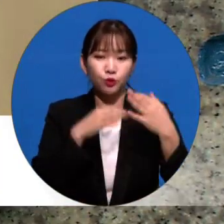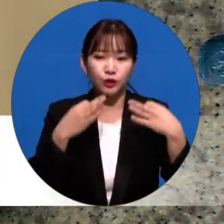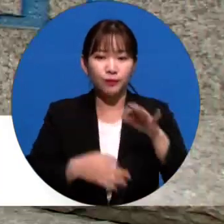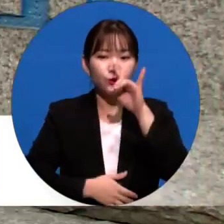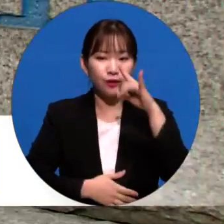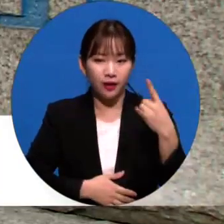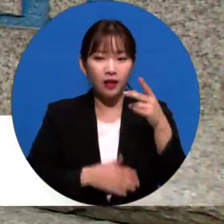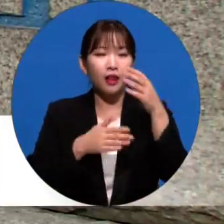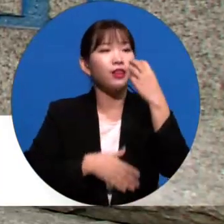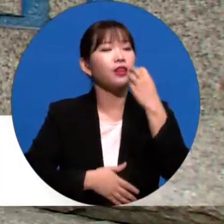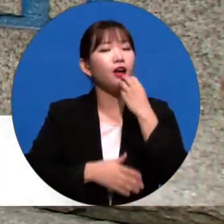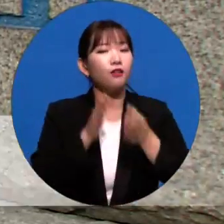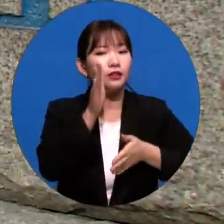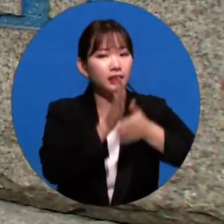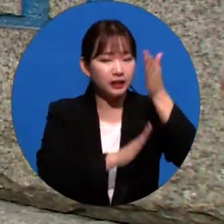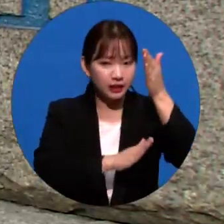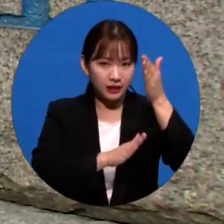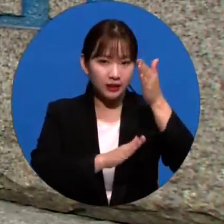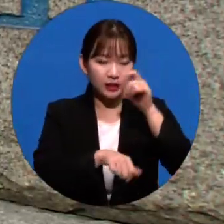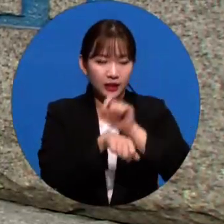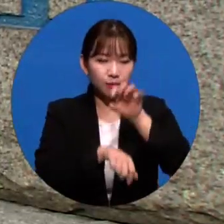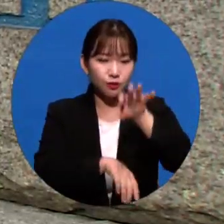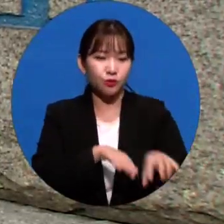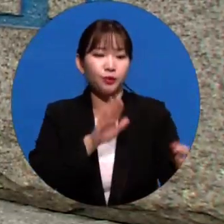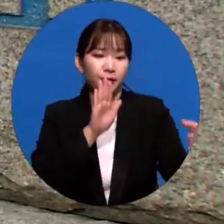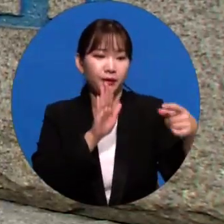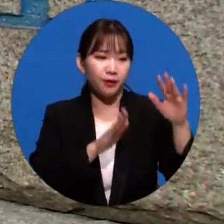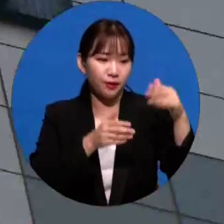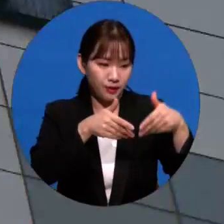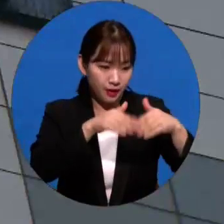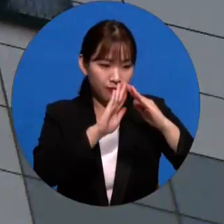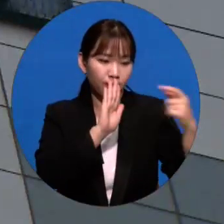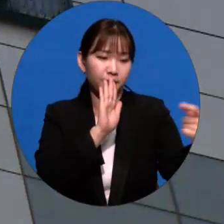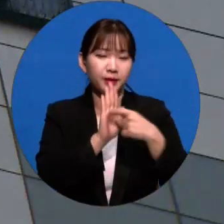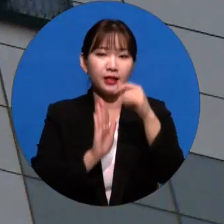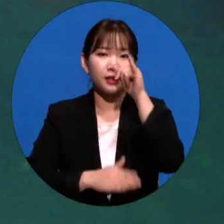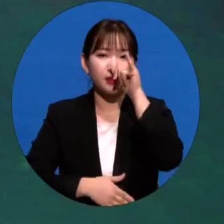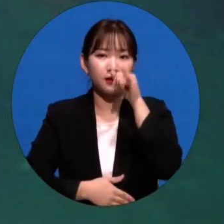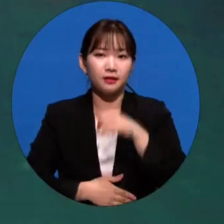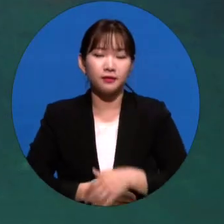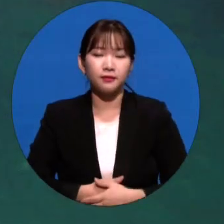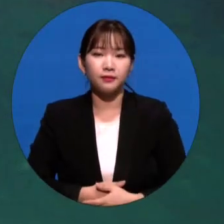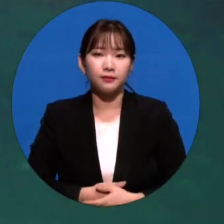농수협중앙회는 서울특별시에 주된 사무소를 두도록 규정하고 있습니다.